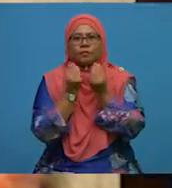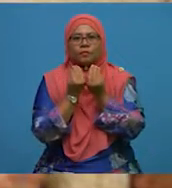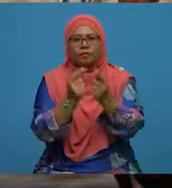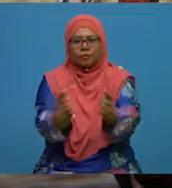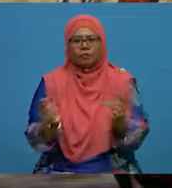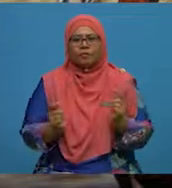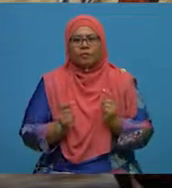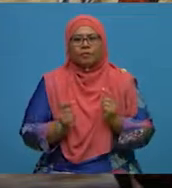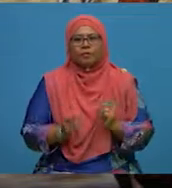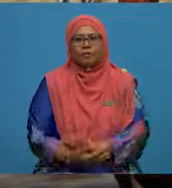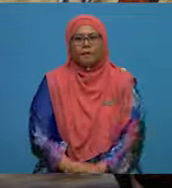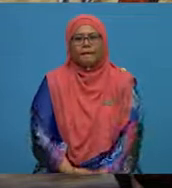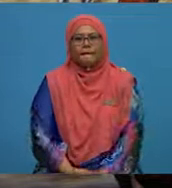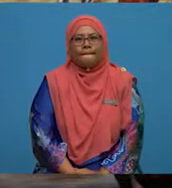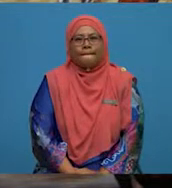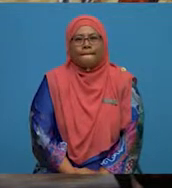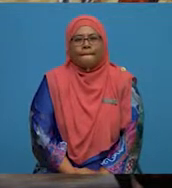setempat.